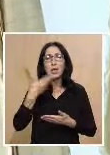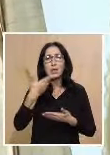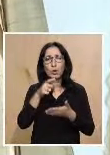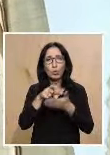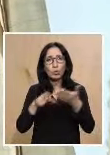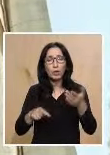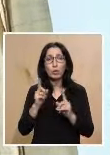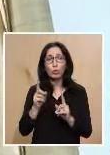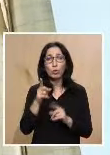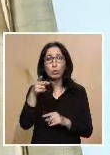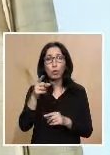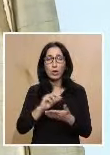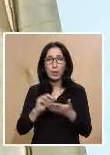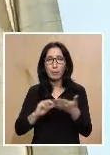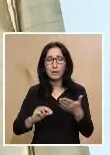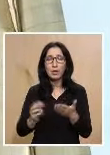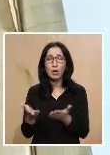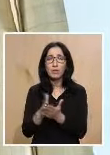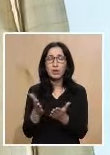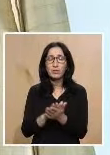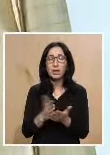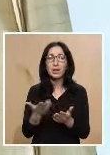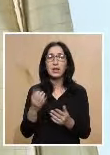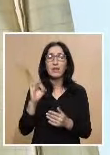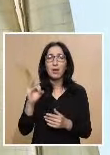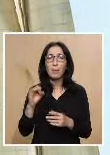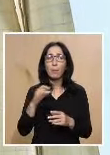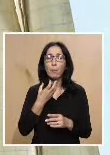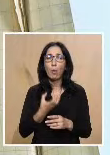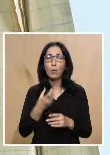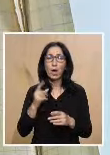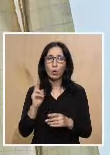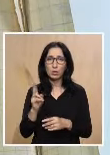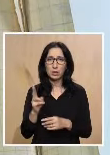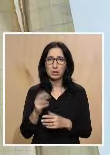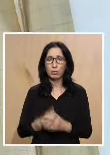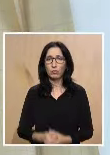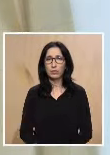стихотворения, които той е написал в тефтера на Иван Поп Константинов.